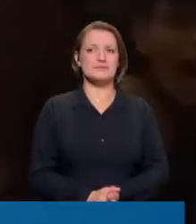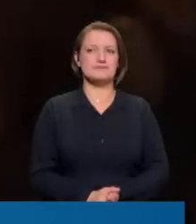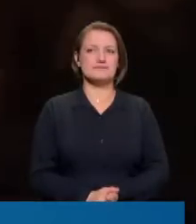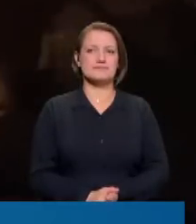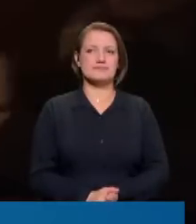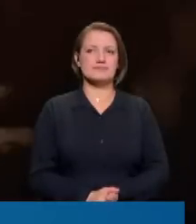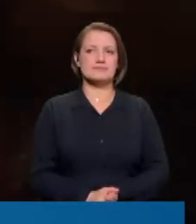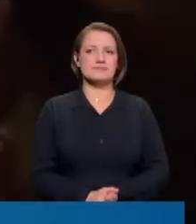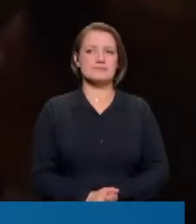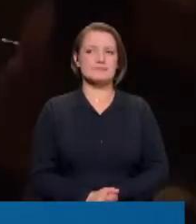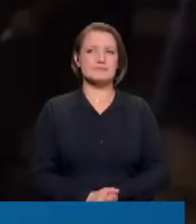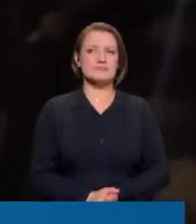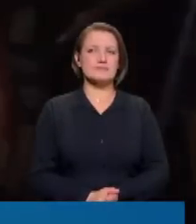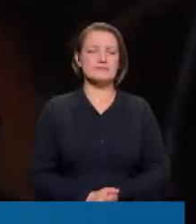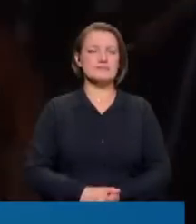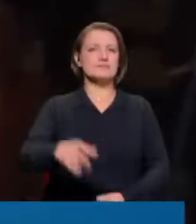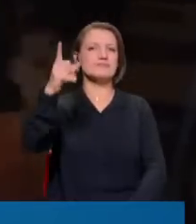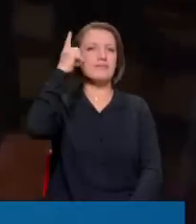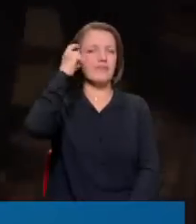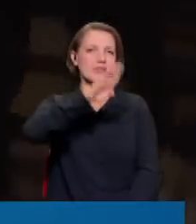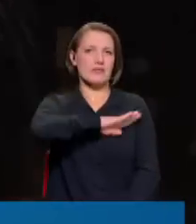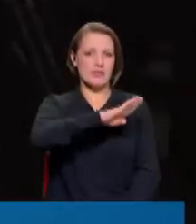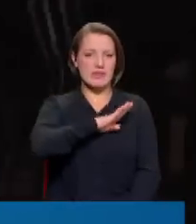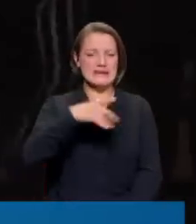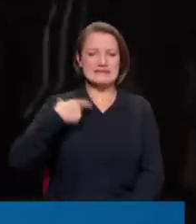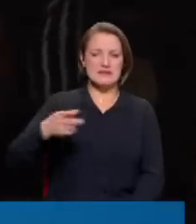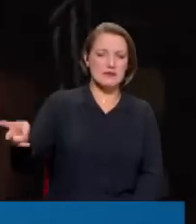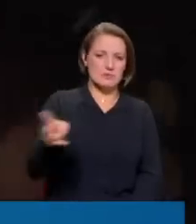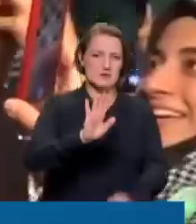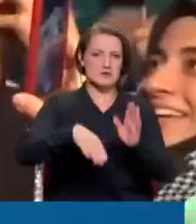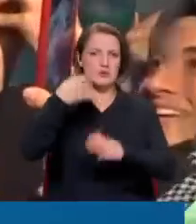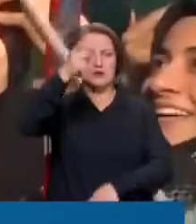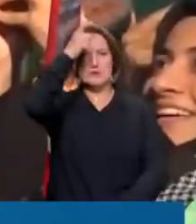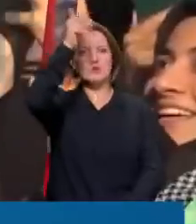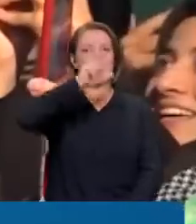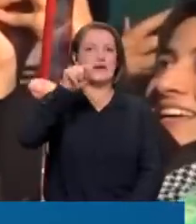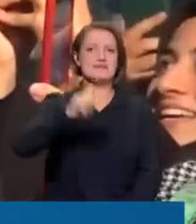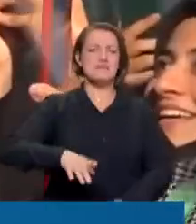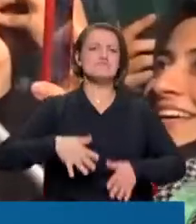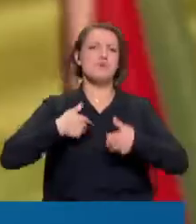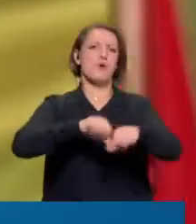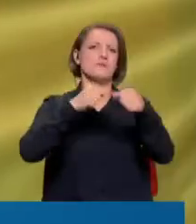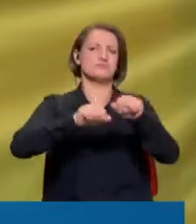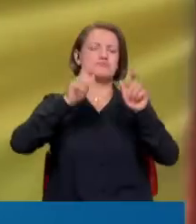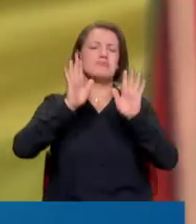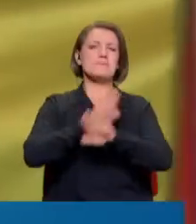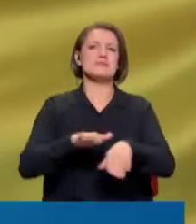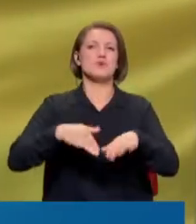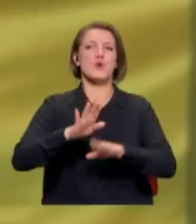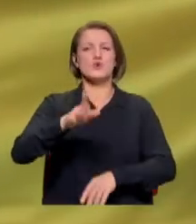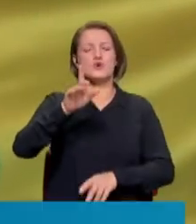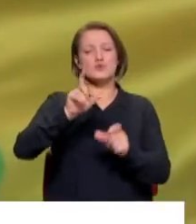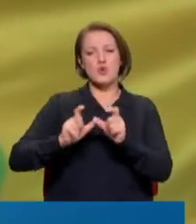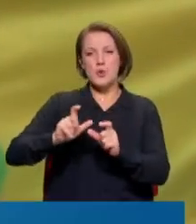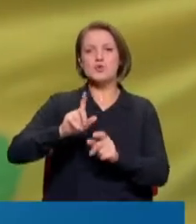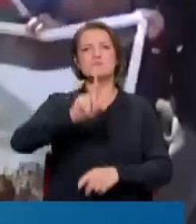kahr olsun İsrail İsrail'in Gazze'deki sivil katliamları sonrası Türkiye'de de protesto eylemleri kesilmiyor doğudan